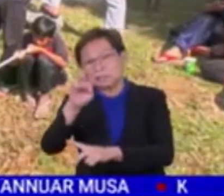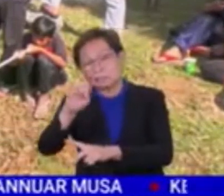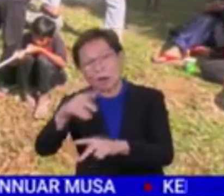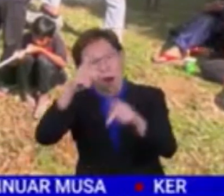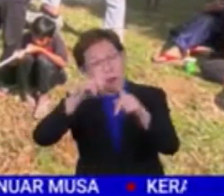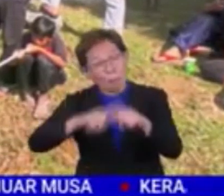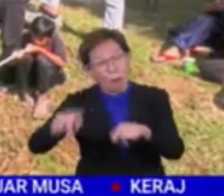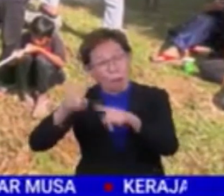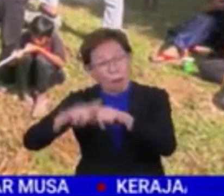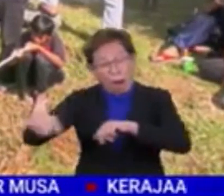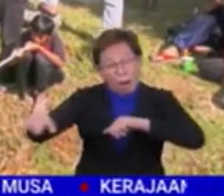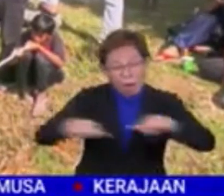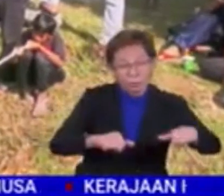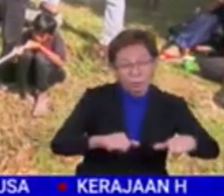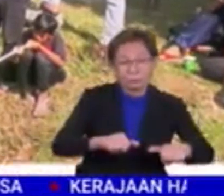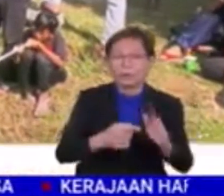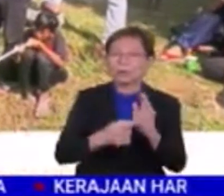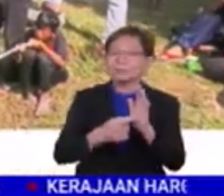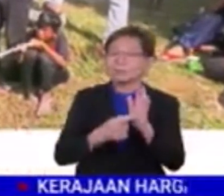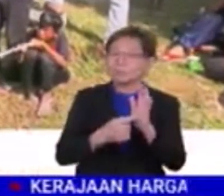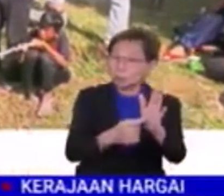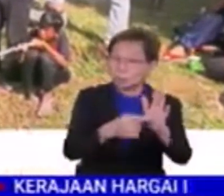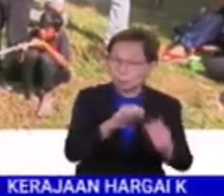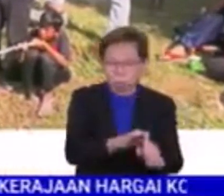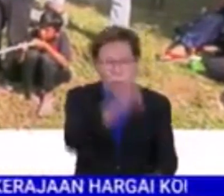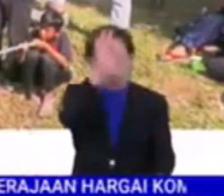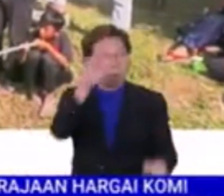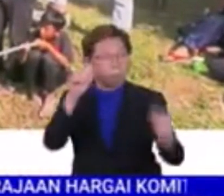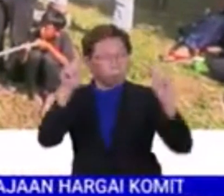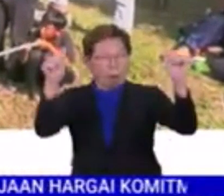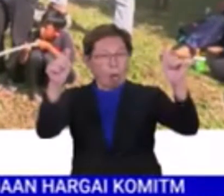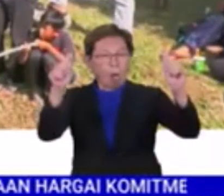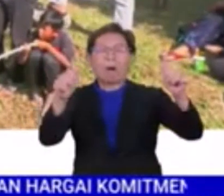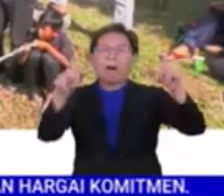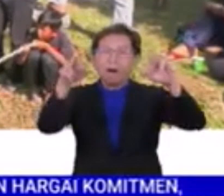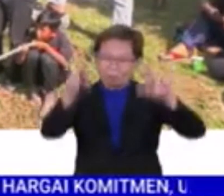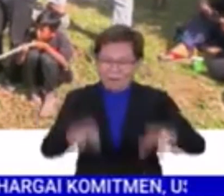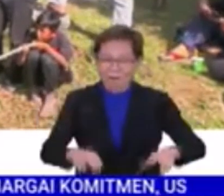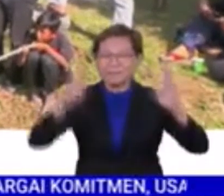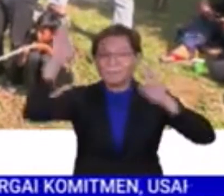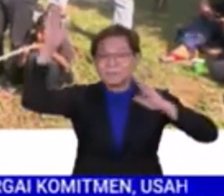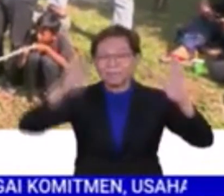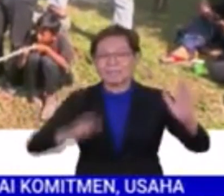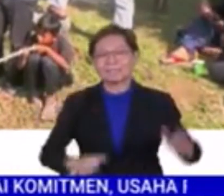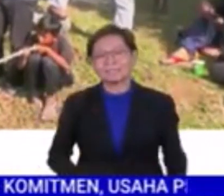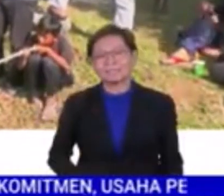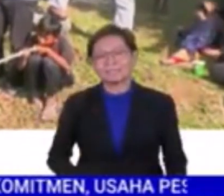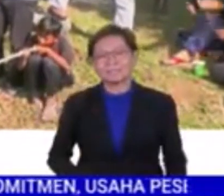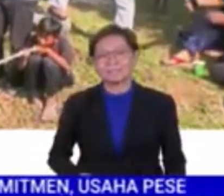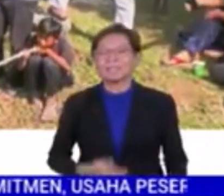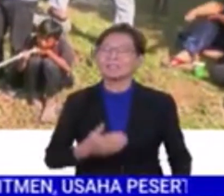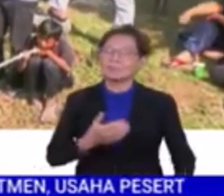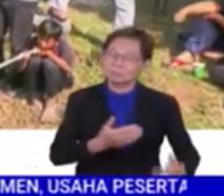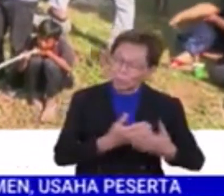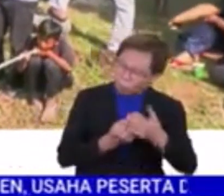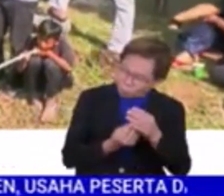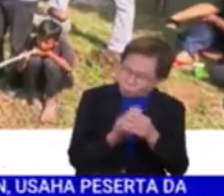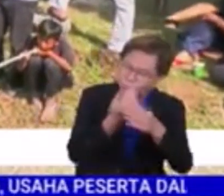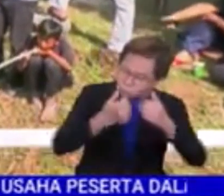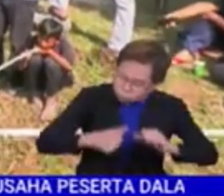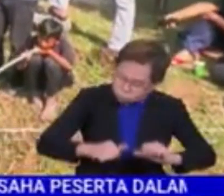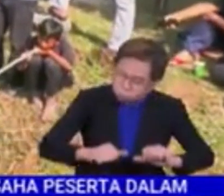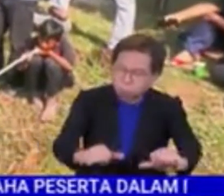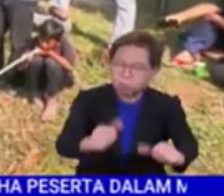tanda semangat menyambut kemerdekaan yang tinggi mereka sebagai rakyat Malaysia. Semangat sebegini hendaklah terus disemat dan dipupuk